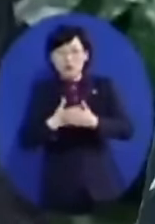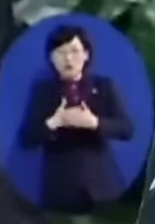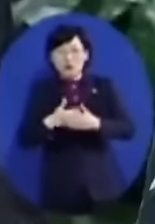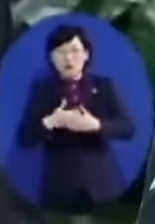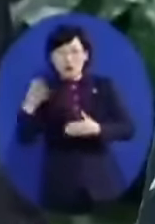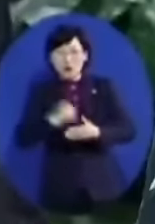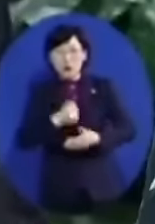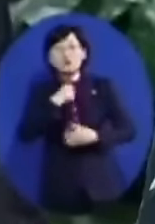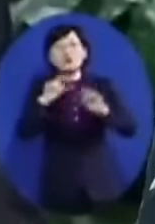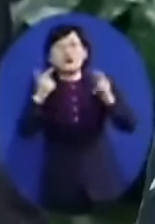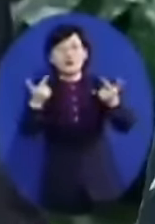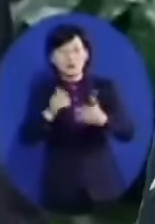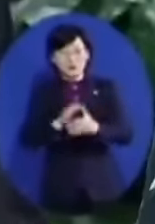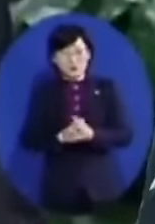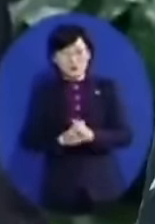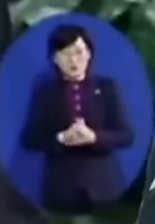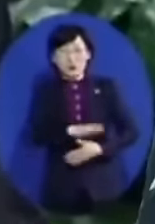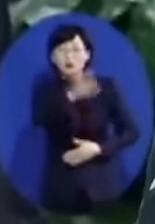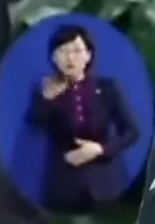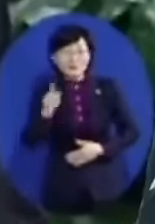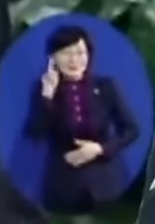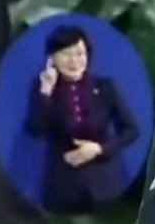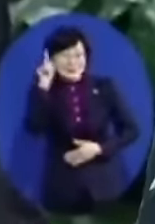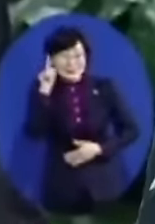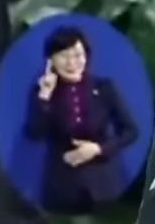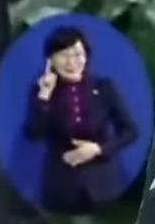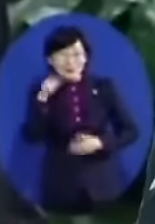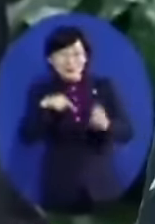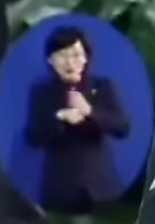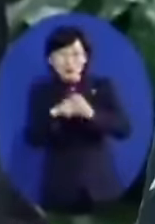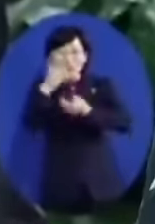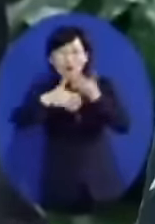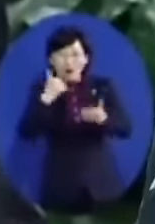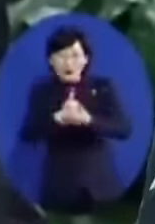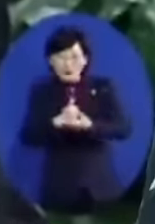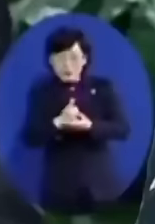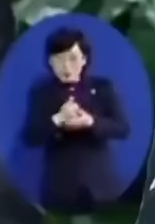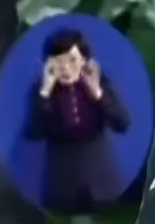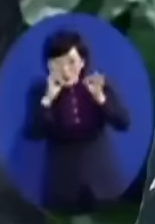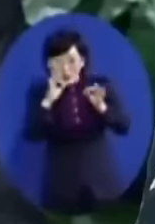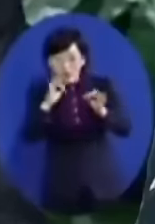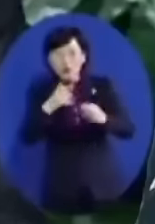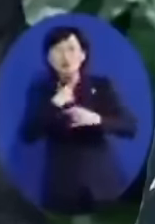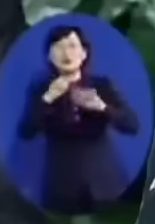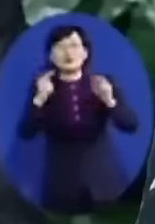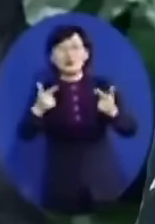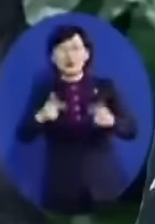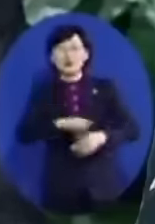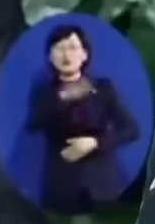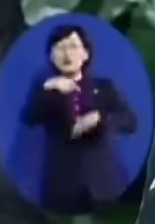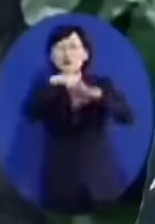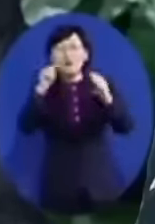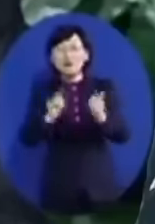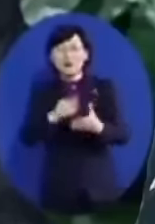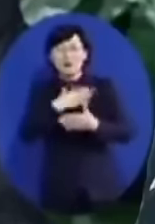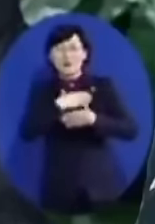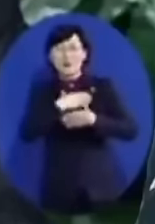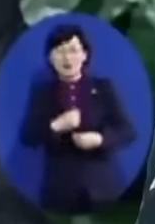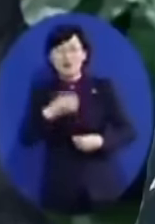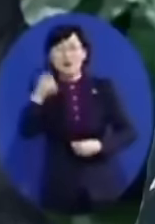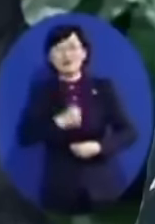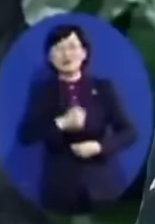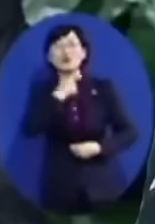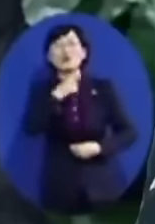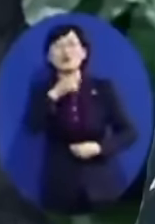갖기를 원치 아니하십니다. 우리가 스트레스에 걸리는 것 하나님이 참으로 원치 않습니다. 우리가 마음에 평안을 가지기를 원하시는